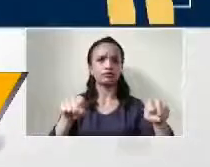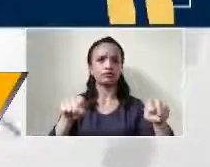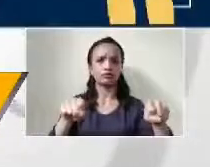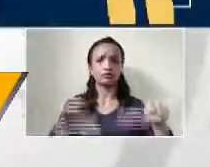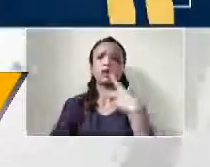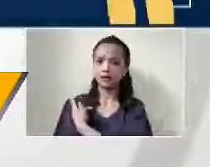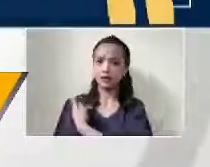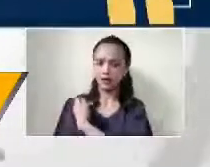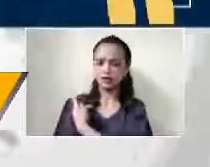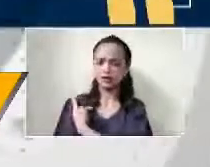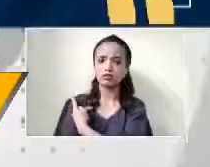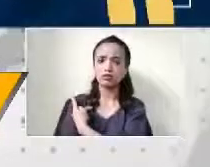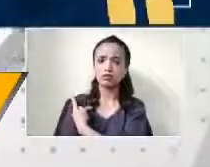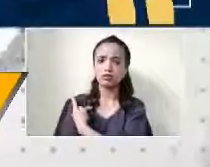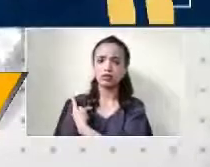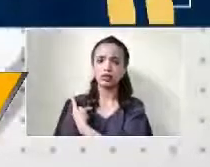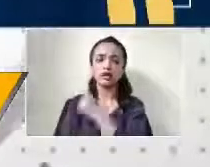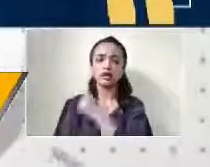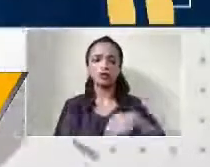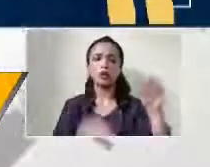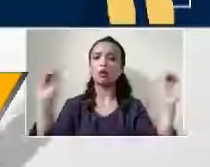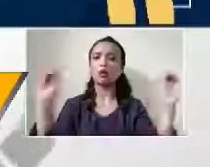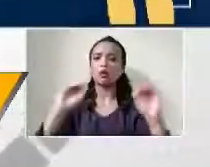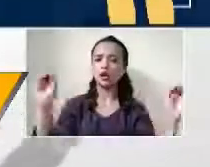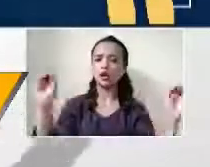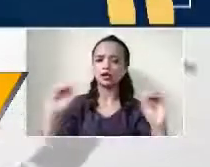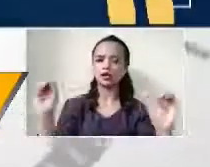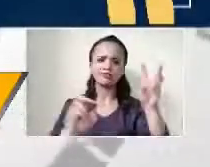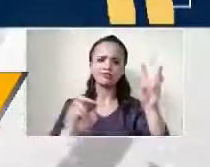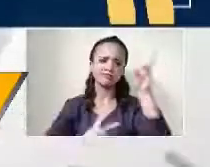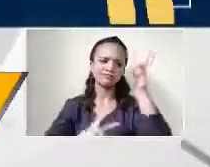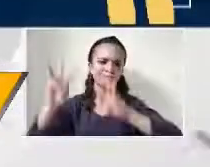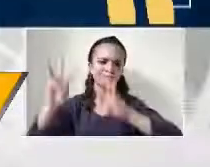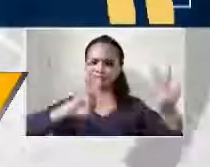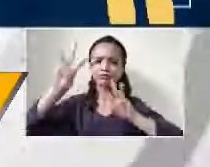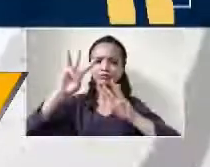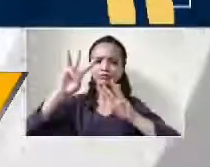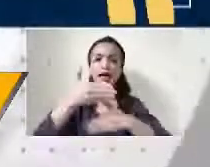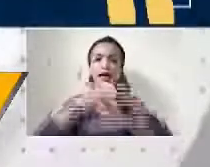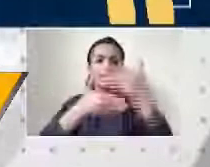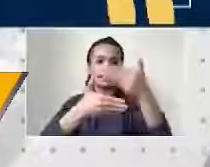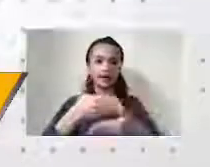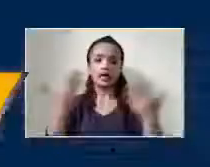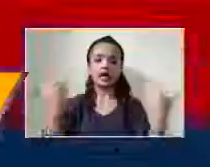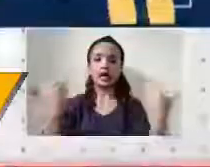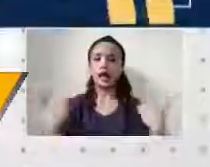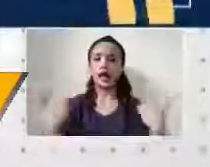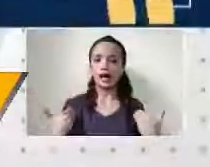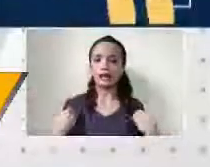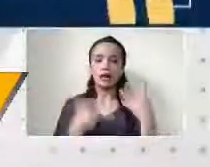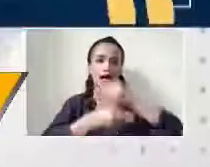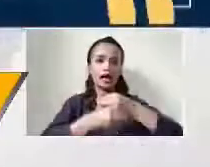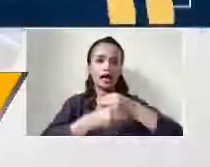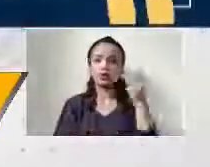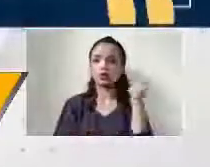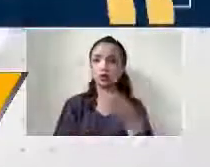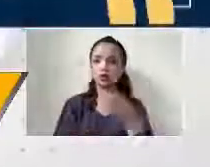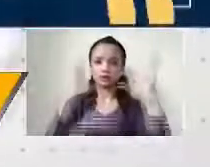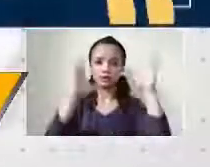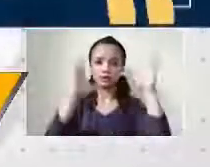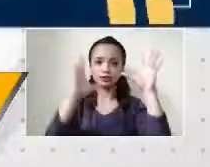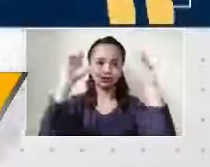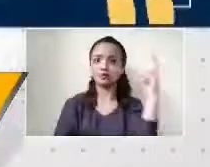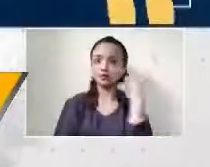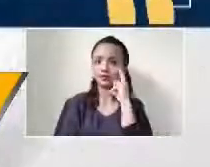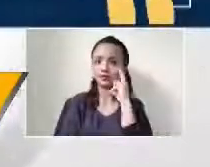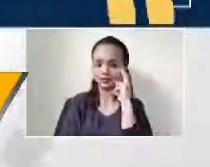public service announcement sina Pangulong Duterte at Vice President Leni Robredo ukol sa vaccine safety. Para naman kay Senator Francis